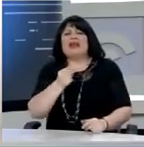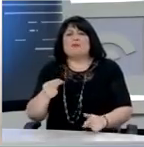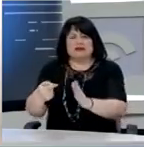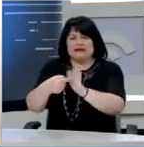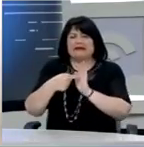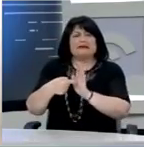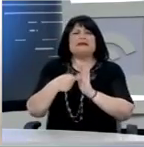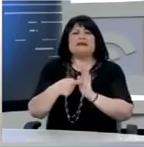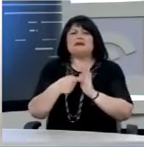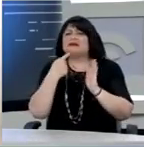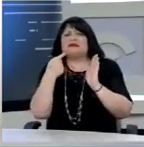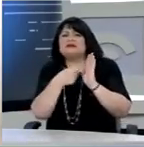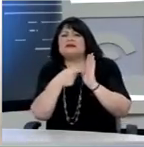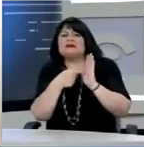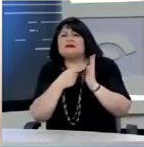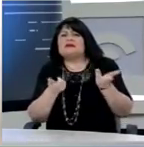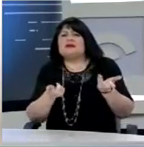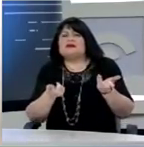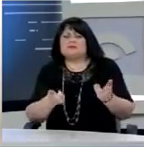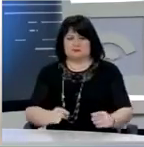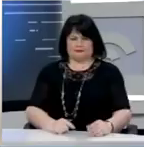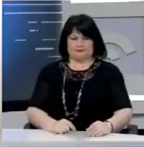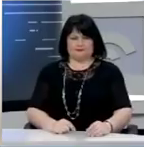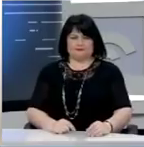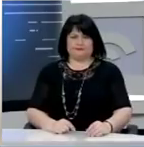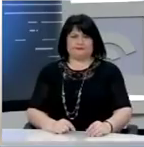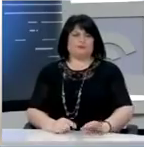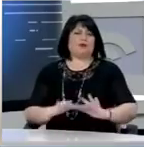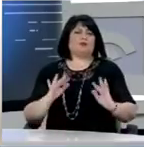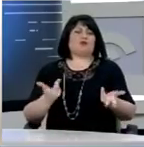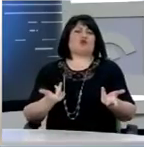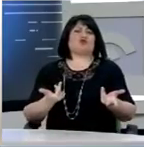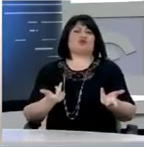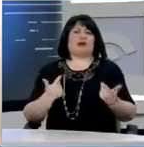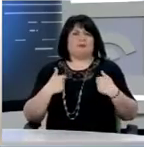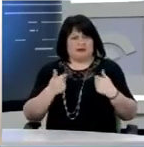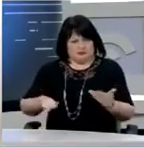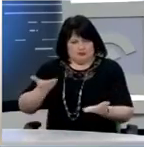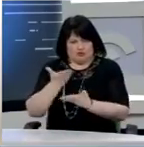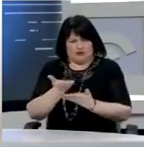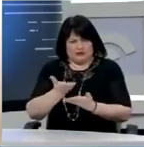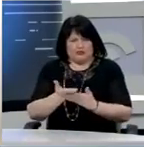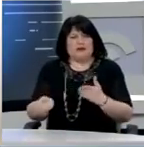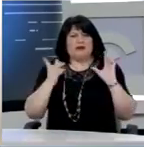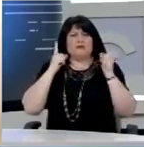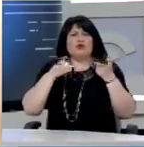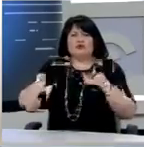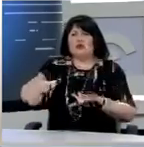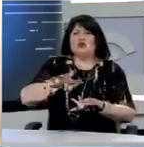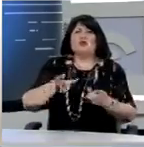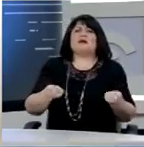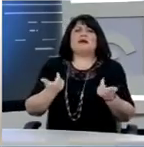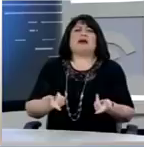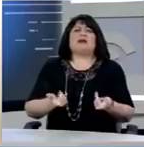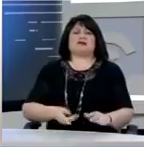ίδια ή πώς αντιδρά σε πρωτοβουλίες που παίρνουμε εμείς? Αν δηλαδή